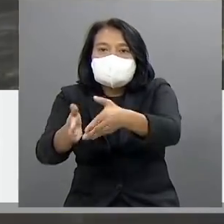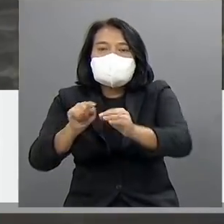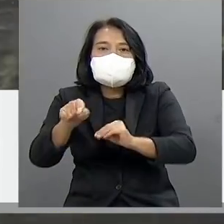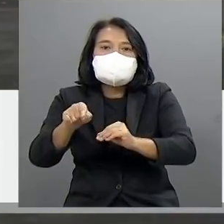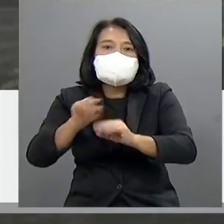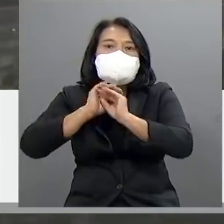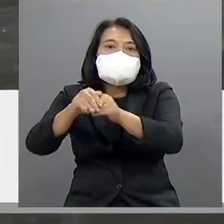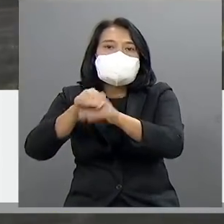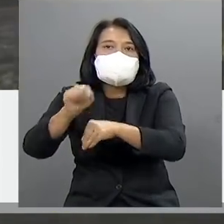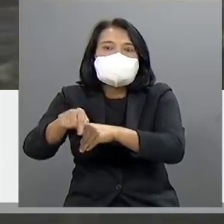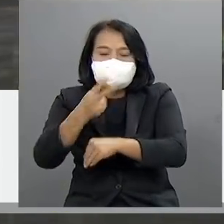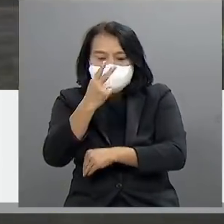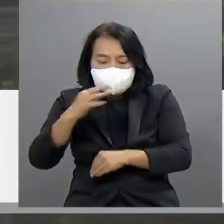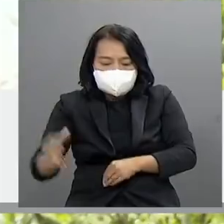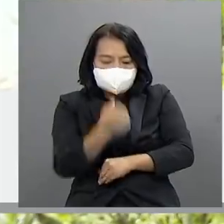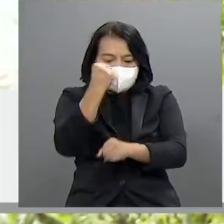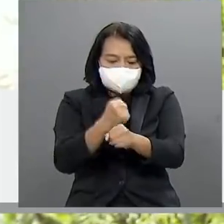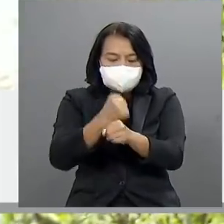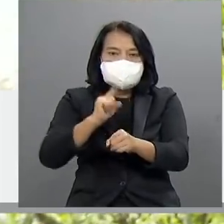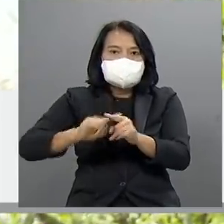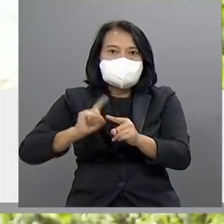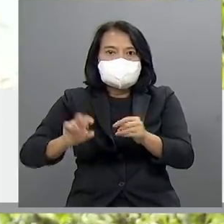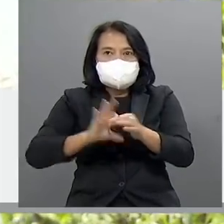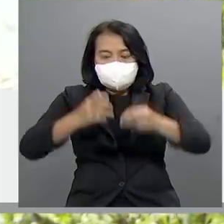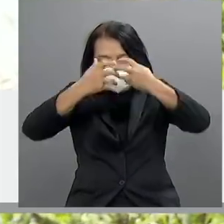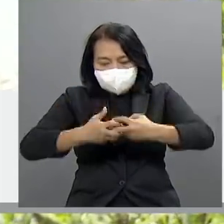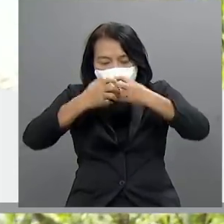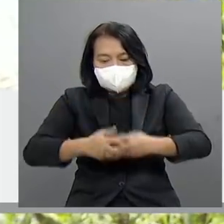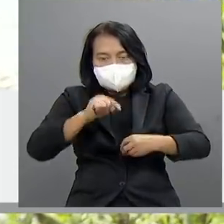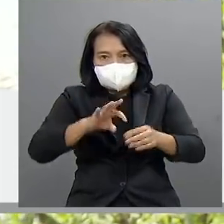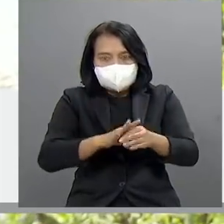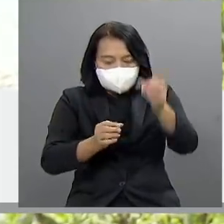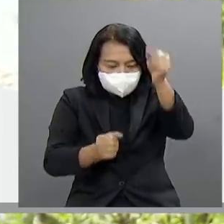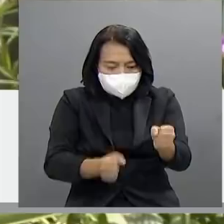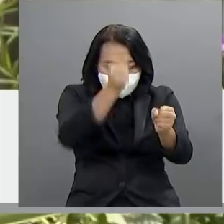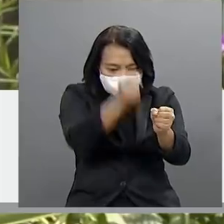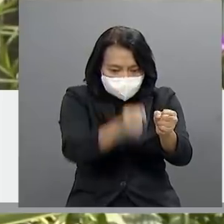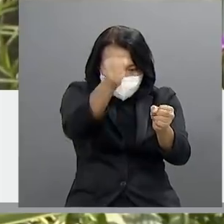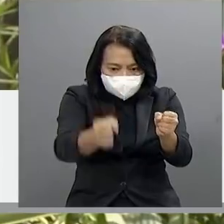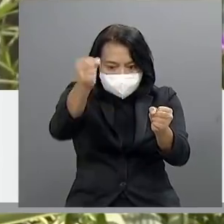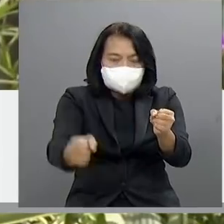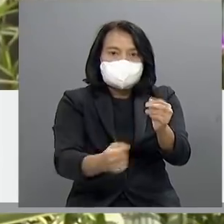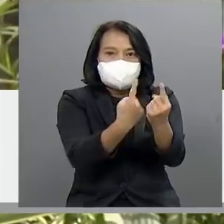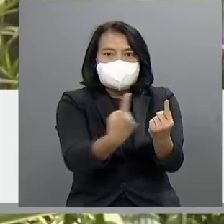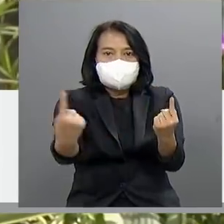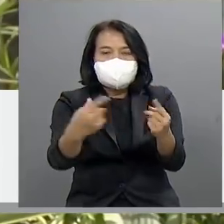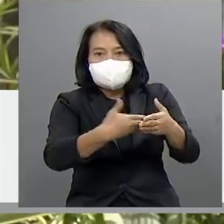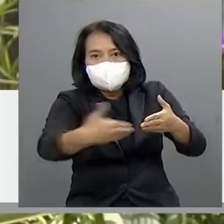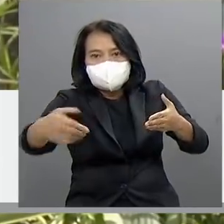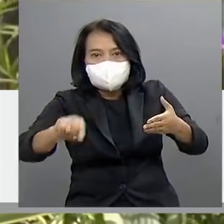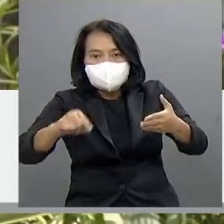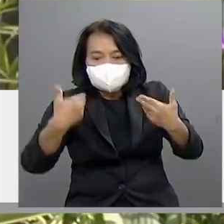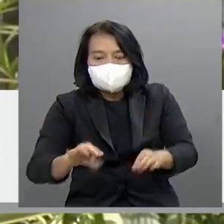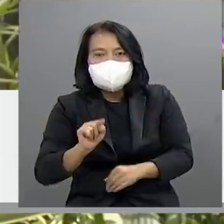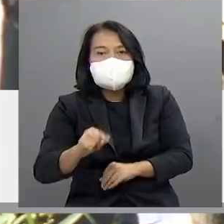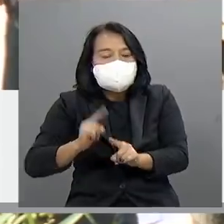มาจำนวนมากค่ะพร้อมกับอุปกรณ์เครื่องจักรหนักเริ่มเข้ามาปักเสาเข็มเดินหน้าสร้างเขื่อนแนวคลองแต่หลังจากนั้นไม่กี่เดือนค่ะผ่านไ